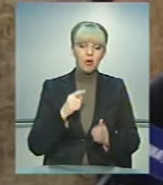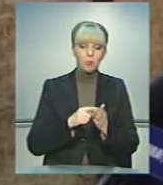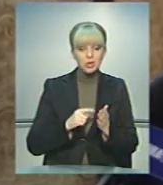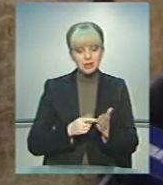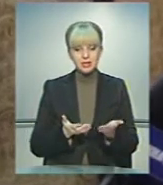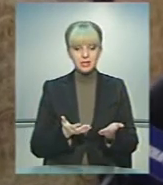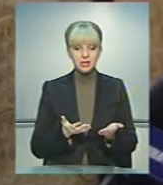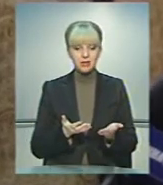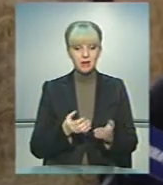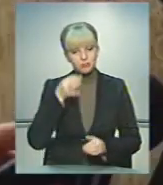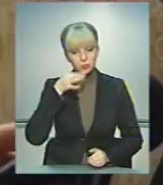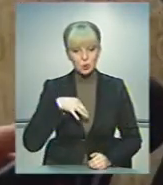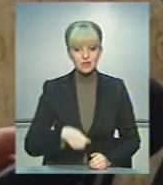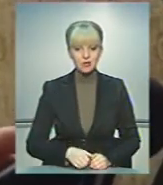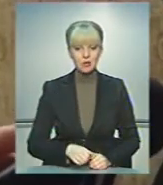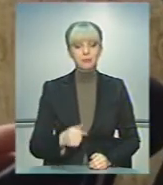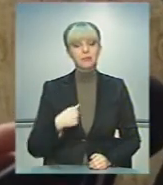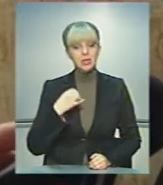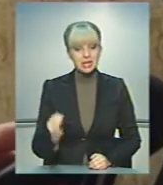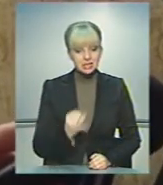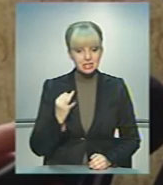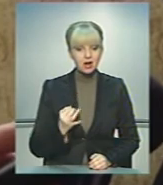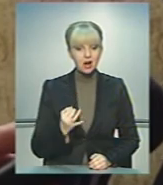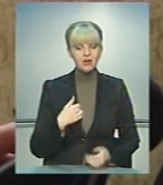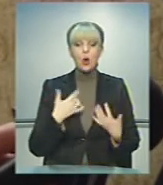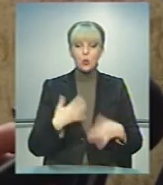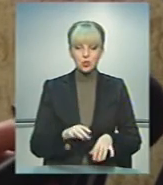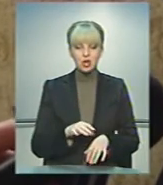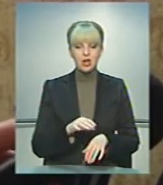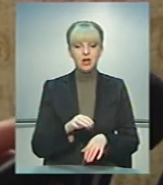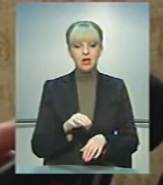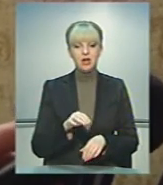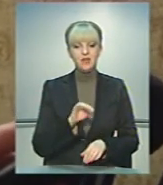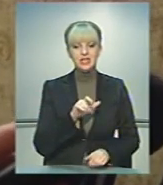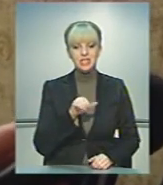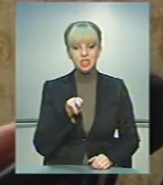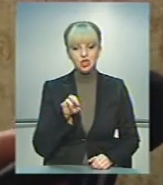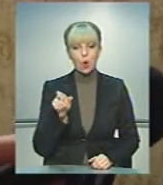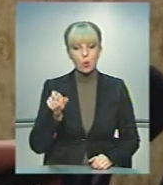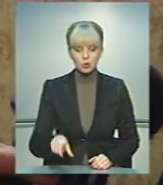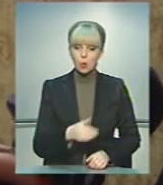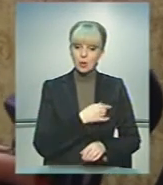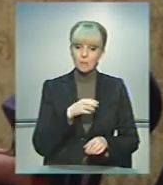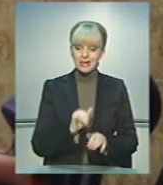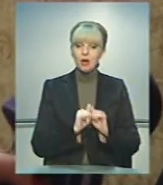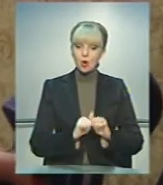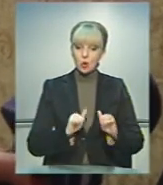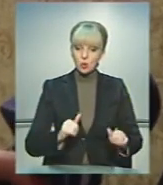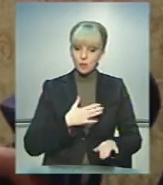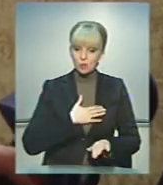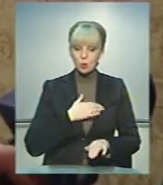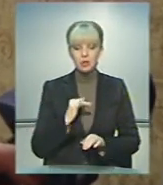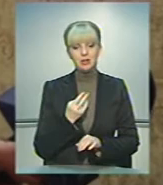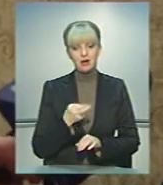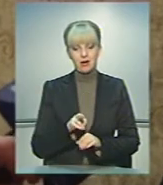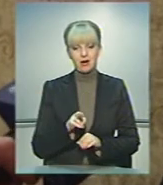поділитися досвідом. Мене зацікавило, тим більше я вже фізична особа і хотіла б для розвитку мого і